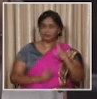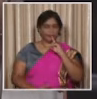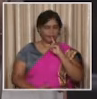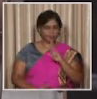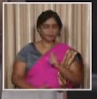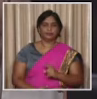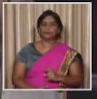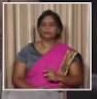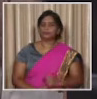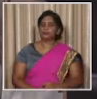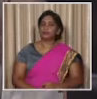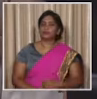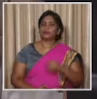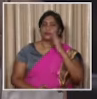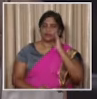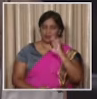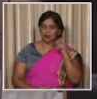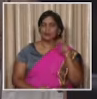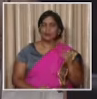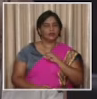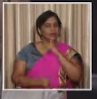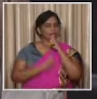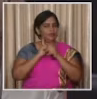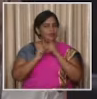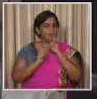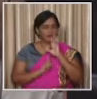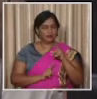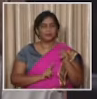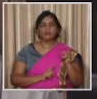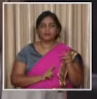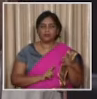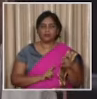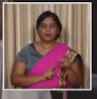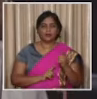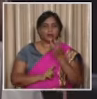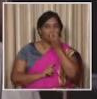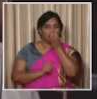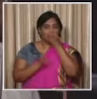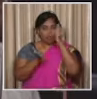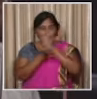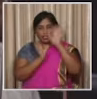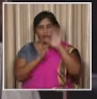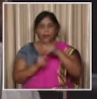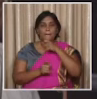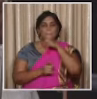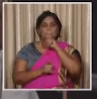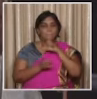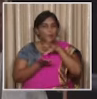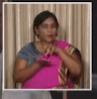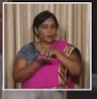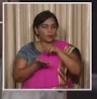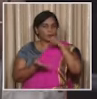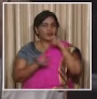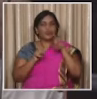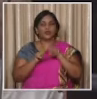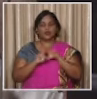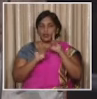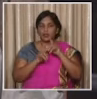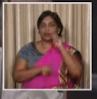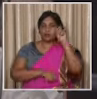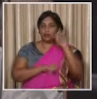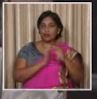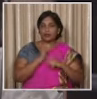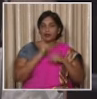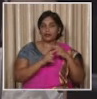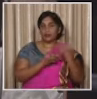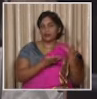කියනවා. සාමාන්‍යයෙන් කියමනක් තියෙනවා, මල නොතලා රොන් ගන්නවා වගේ තමයි ජනතාවගේ බදු අය